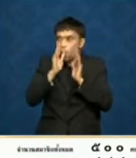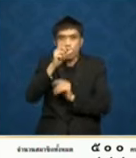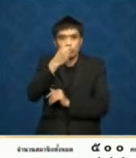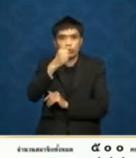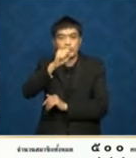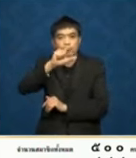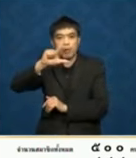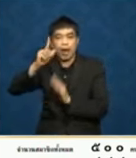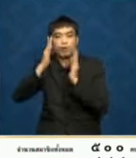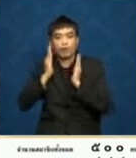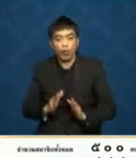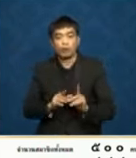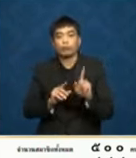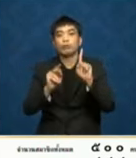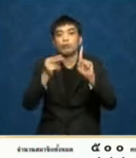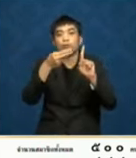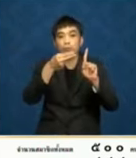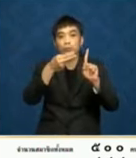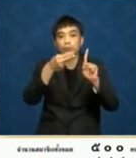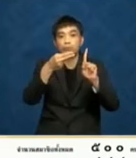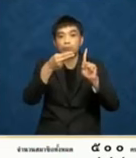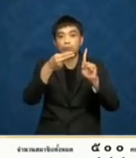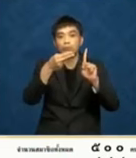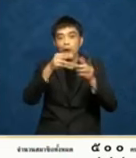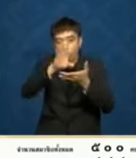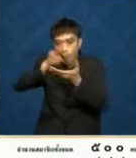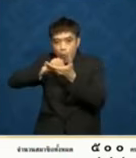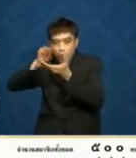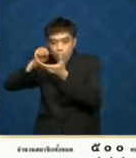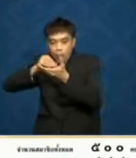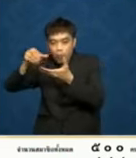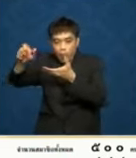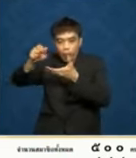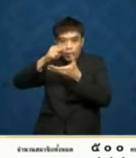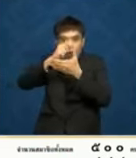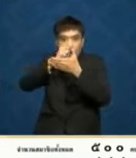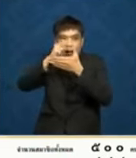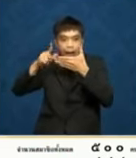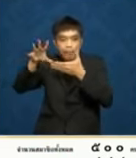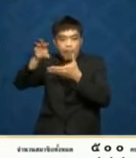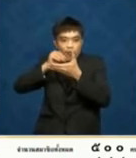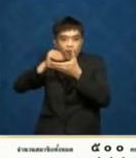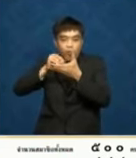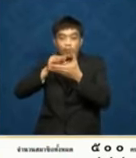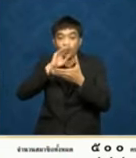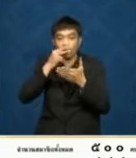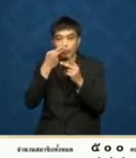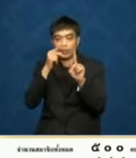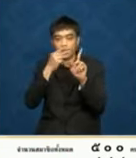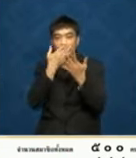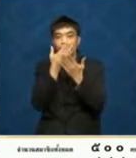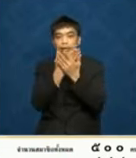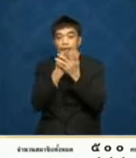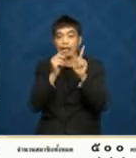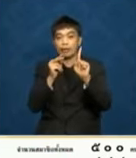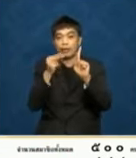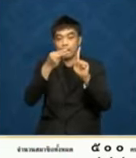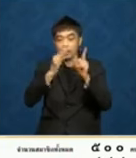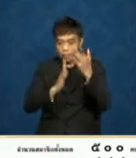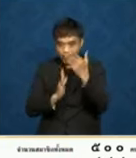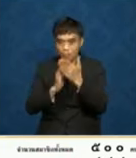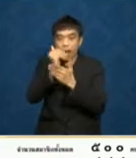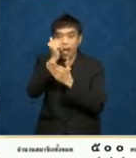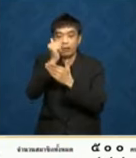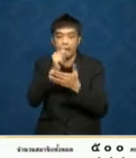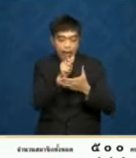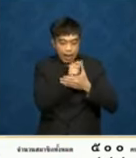วงเล็บวาถา Digital Wallet ไม่ล่มไปซะก่อนนะแน่นอนครับ ถ้ามัมเงิน Digital Wallet ให้ใช้ยัไงเขาก็เข้า